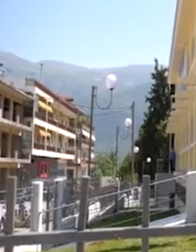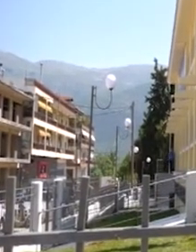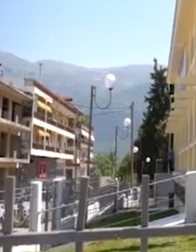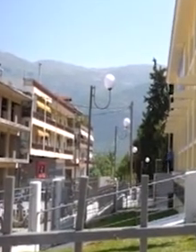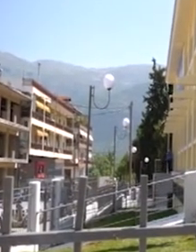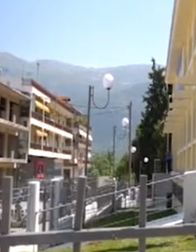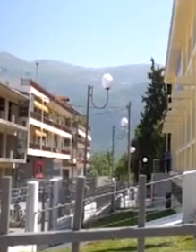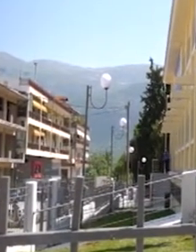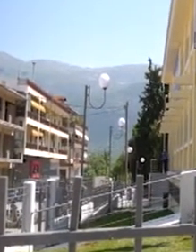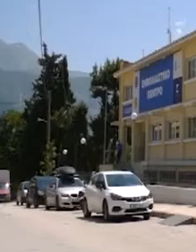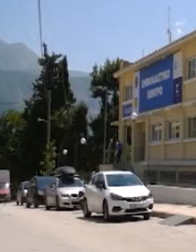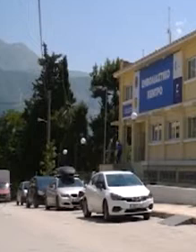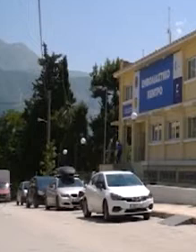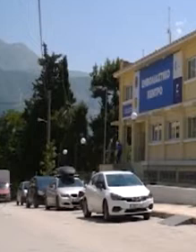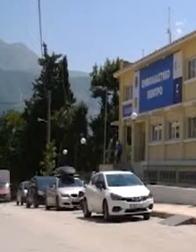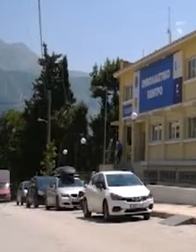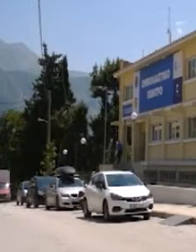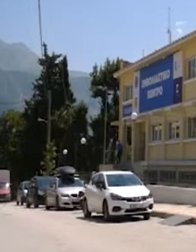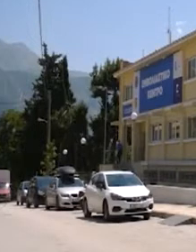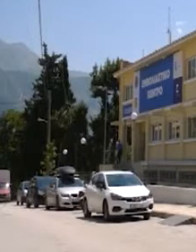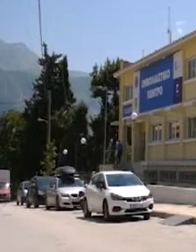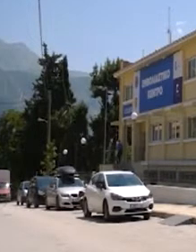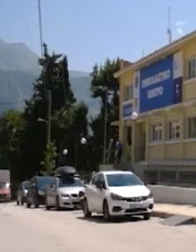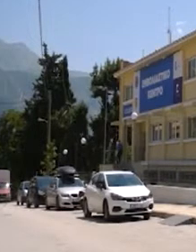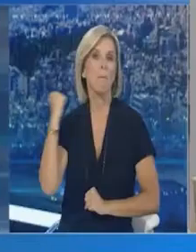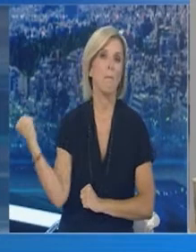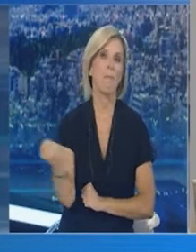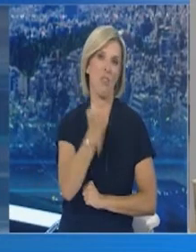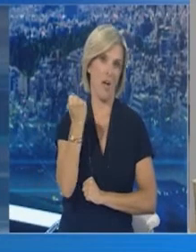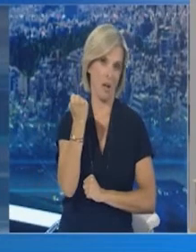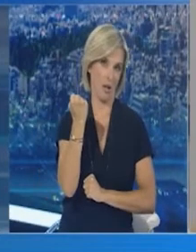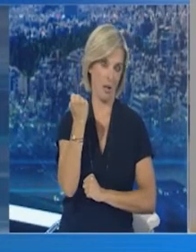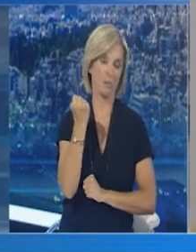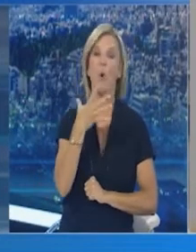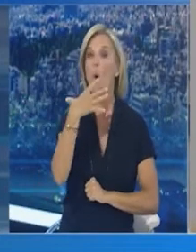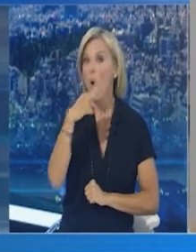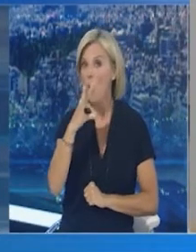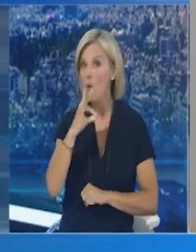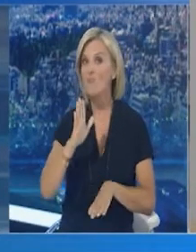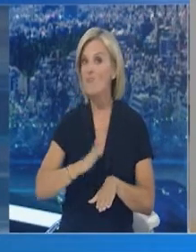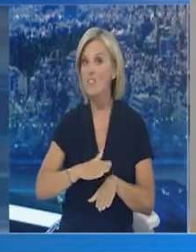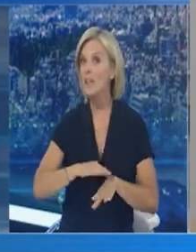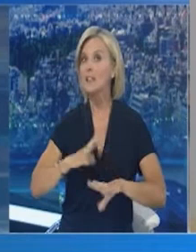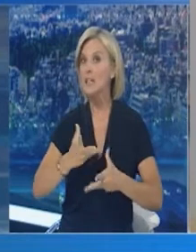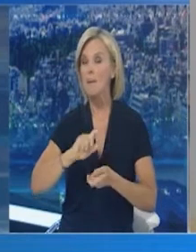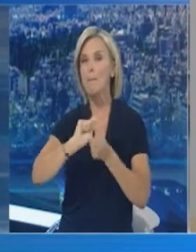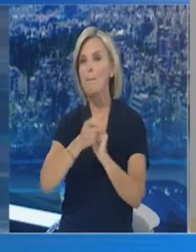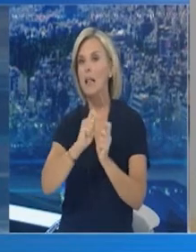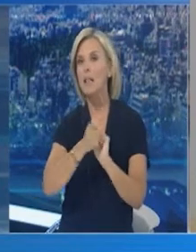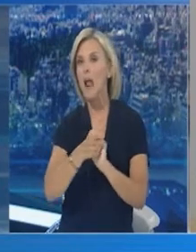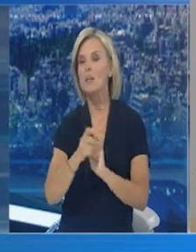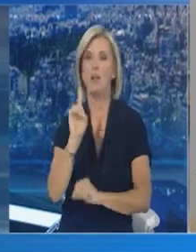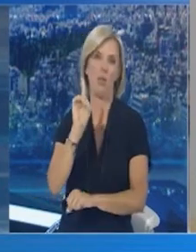δεδομένα, απειλώντας τους ανεμβολίαστους και αναφέρθηκε στα στοιχεία που αφορούν στα παιδιά. Η εμφάνιση της μετάλλαξης Δέλτα με την